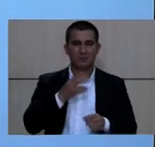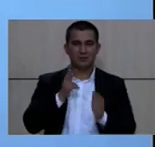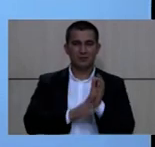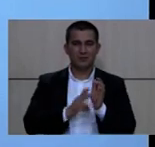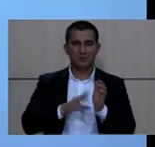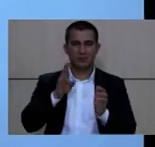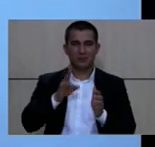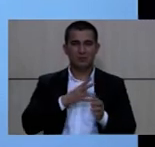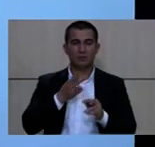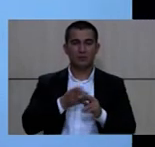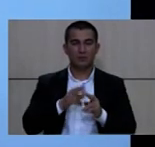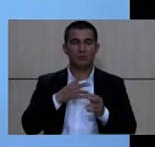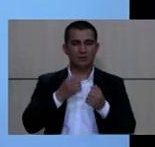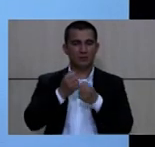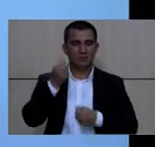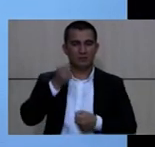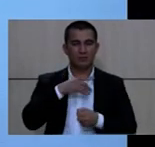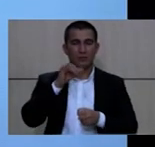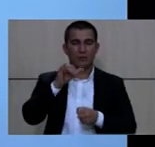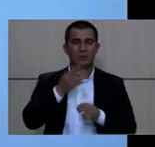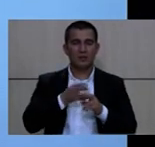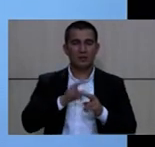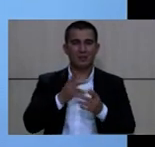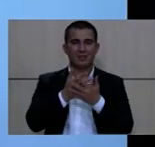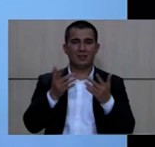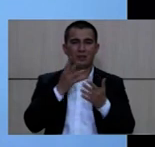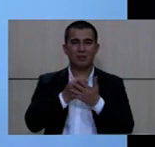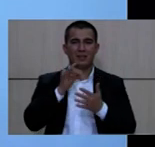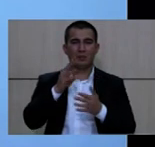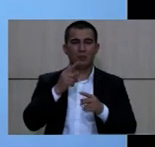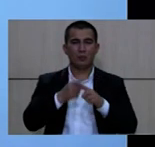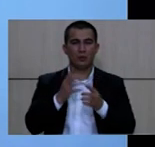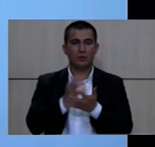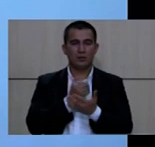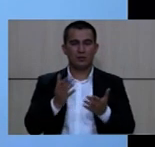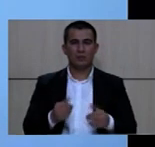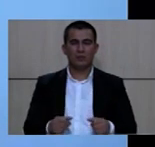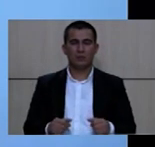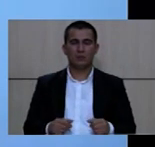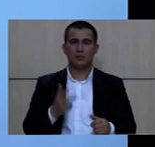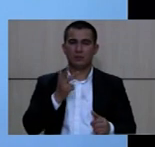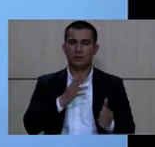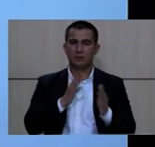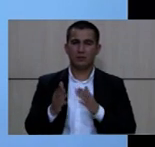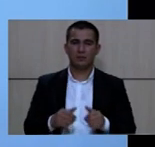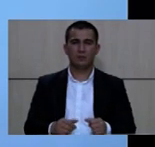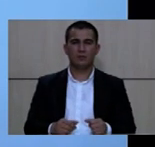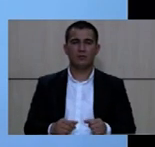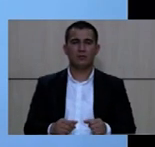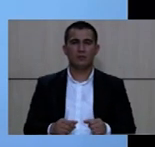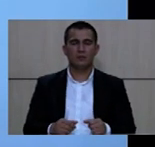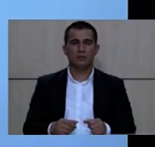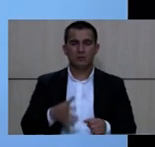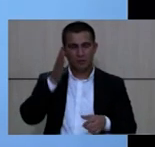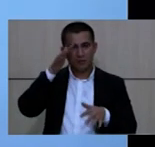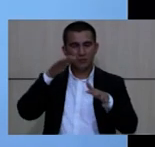kuch bilan tortib turildi. Jismga ta'sir etgan kuch impulsini toping. 3-chi topshirig'imiz.